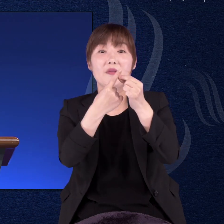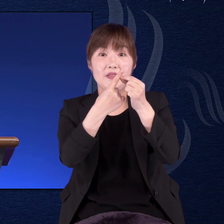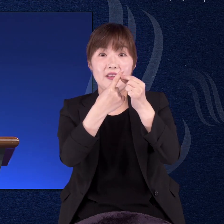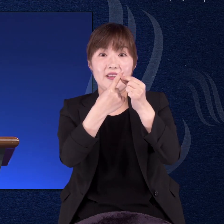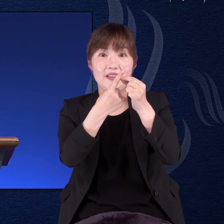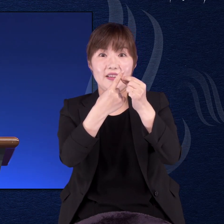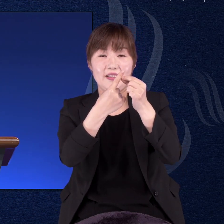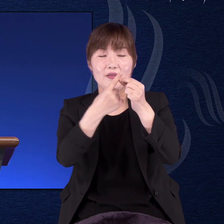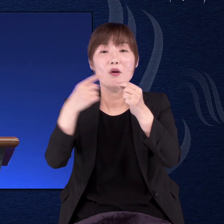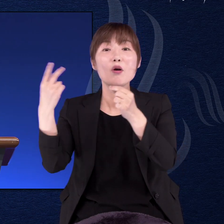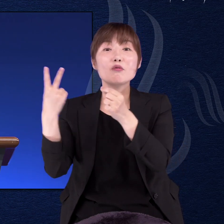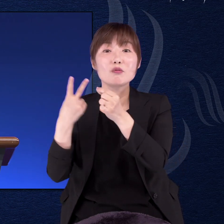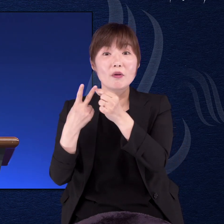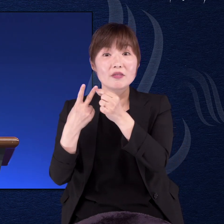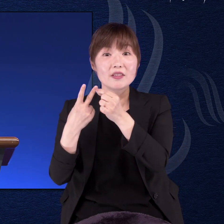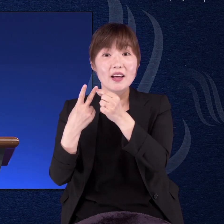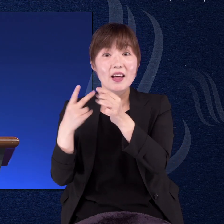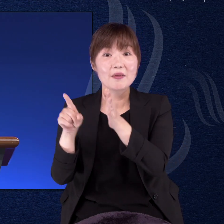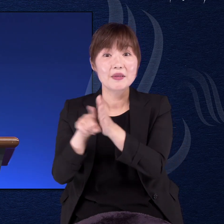믿음은